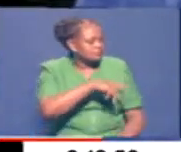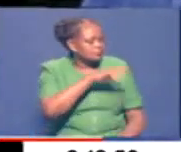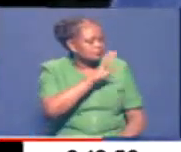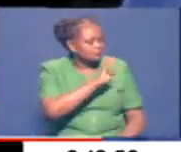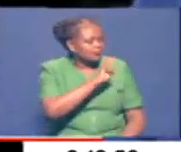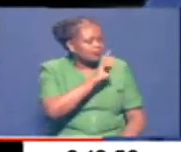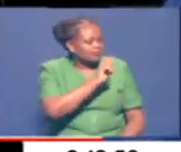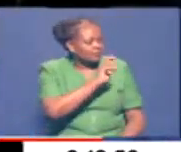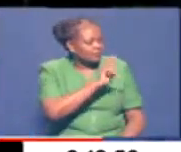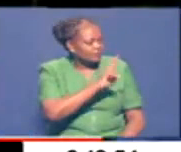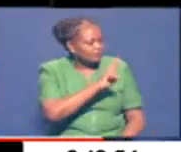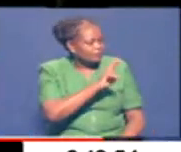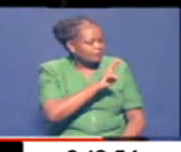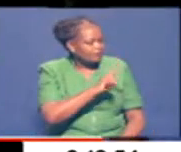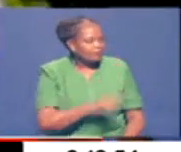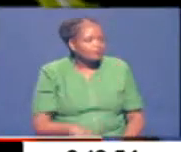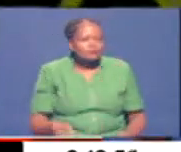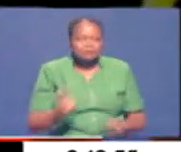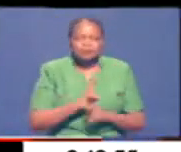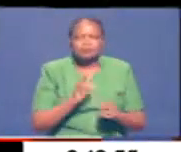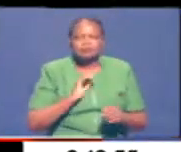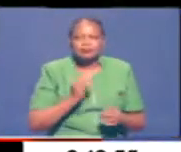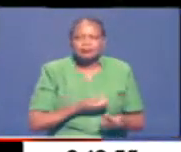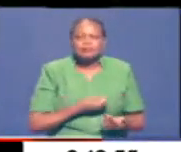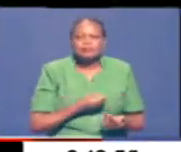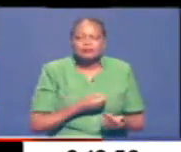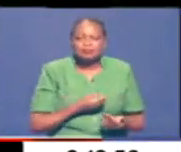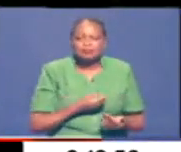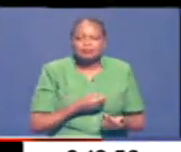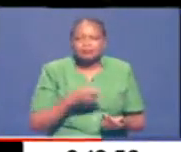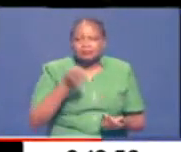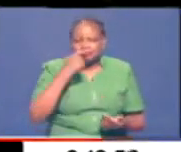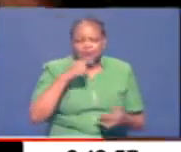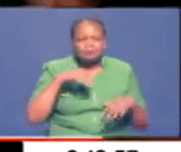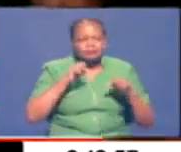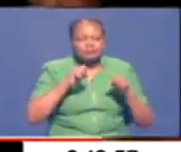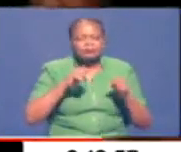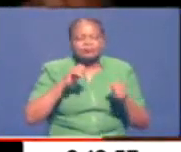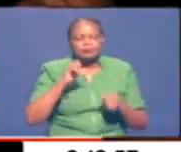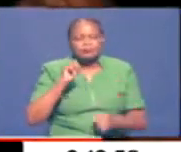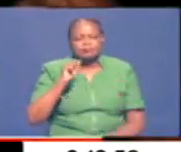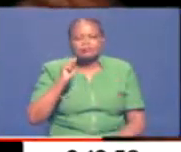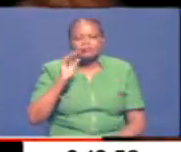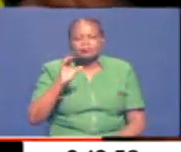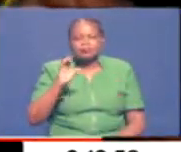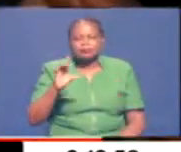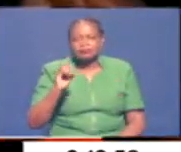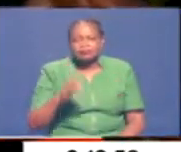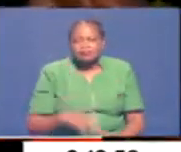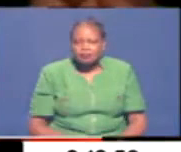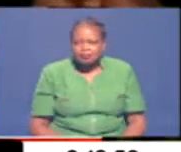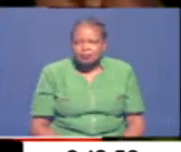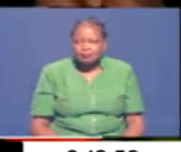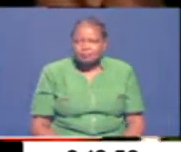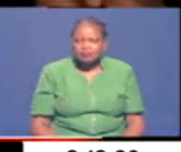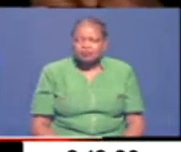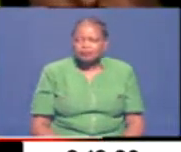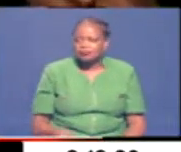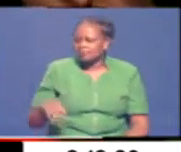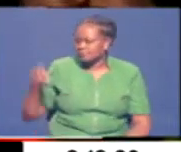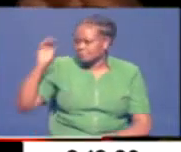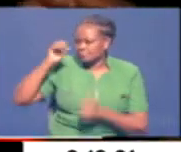the supervisory committee chairman of the larger Kitui Riders Boda Boda Sacco. Yes. Now, what is your opinion on